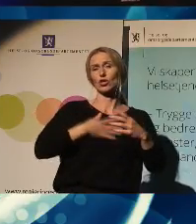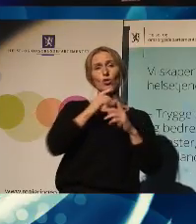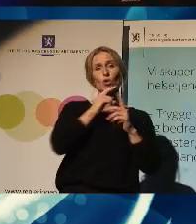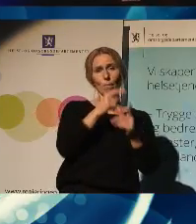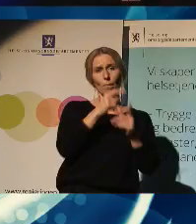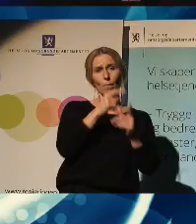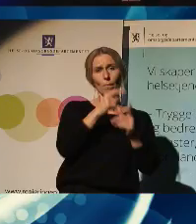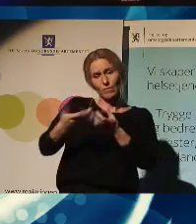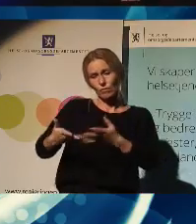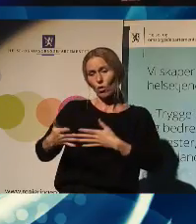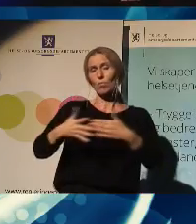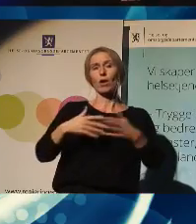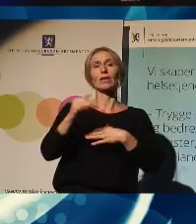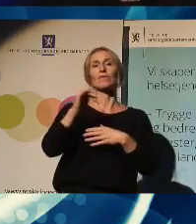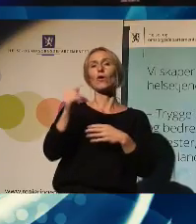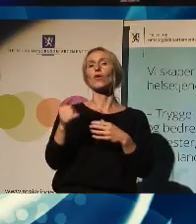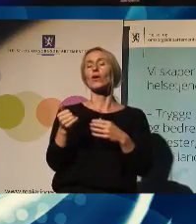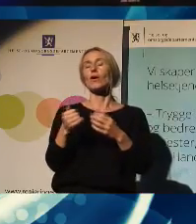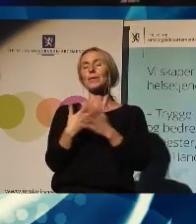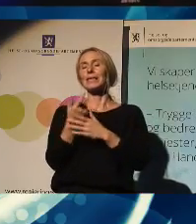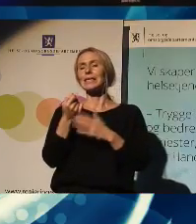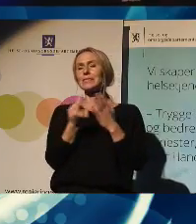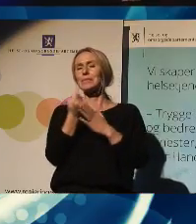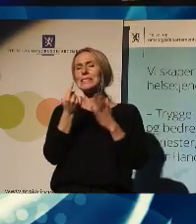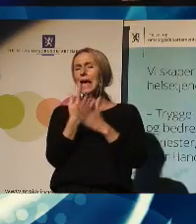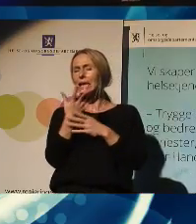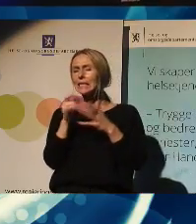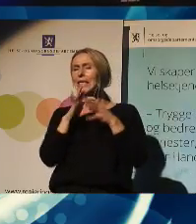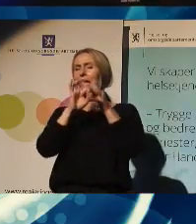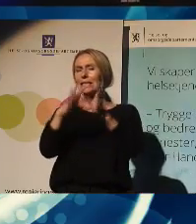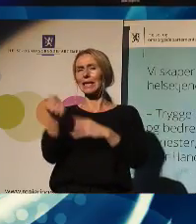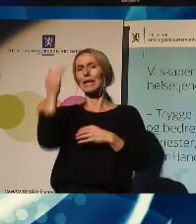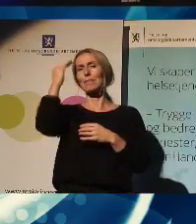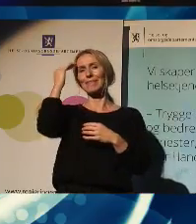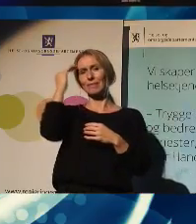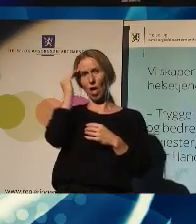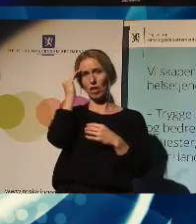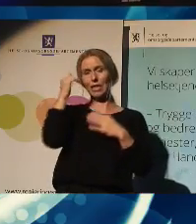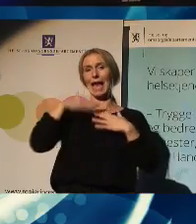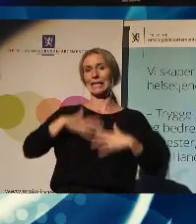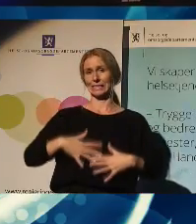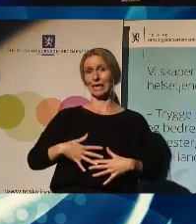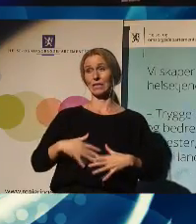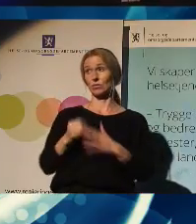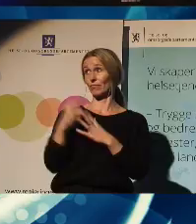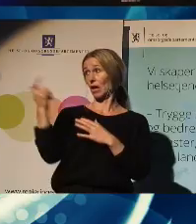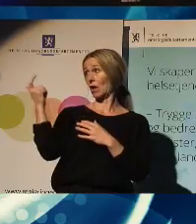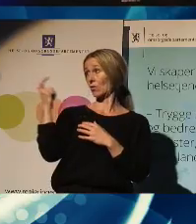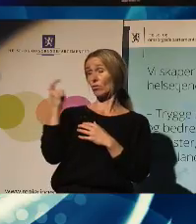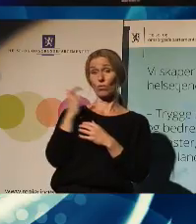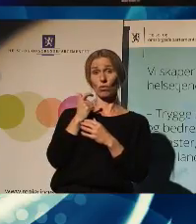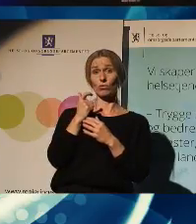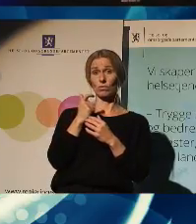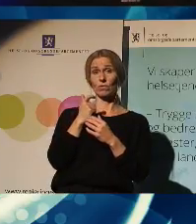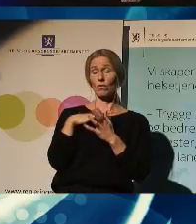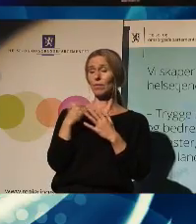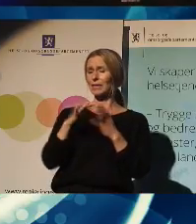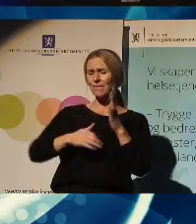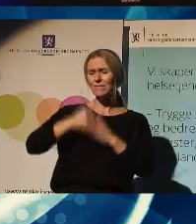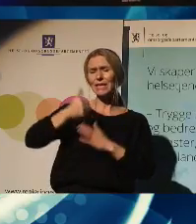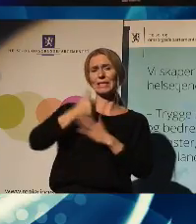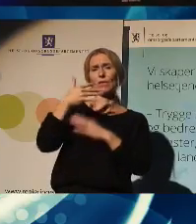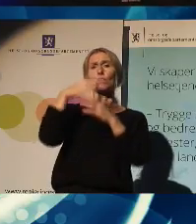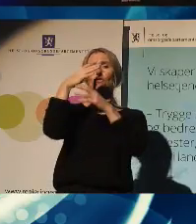for, men det jo spesielt relatert til mental helse da, som vi har hørt om allerede, at det viktig å